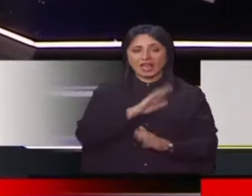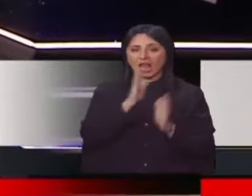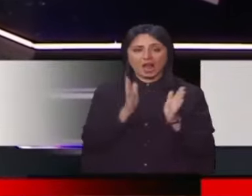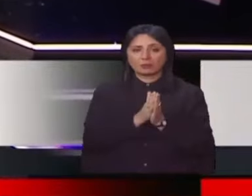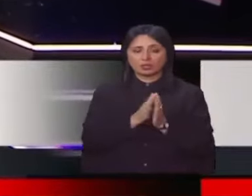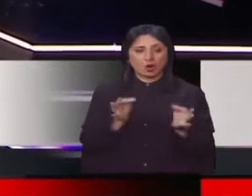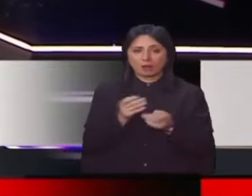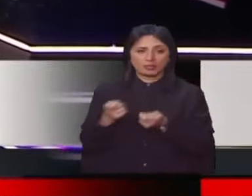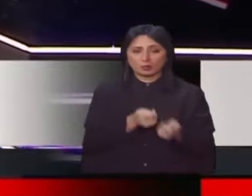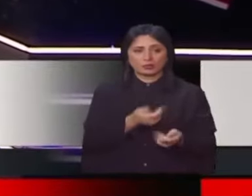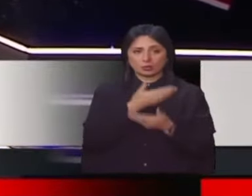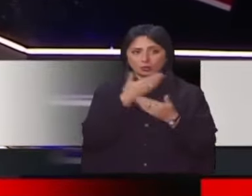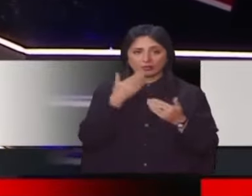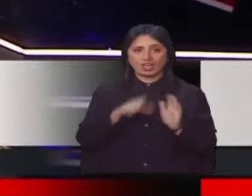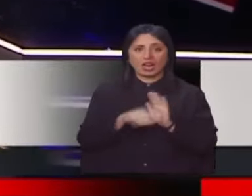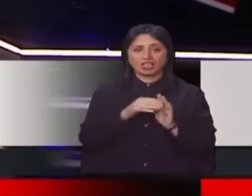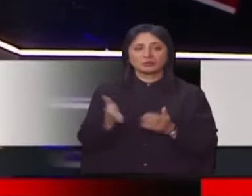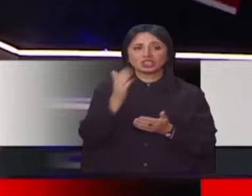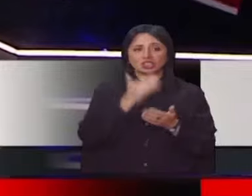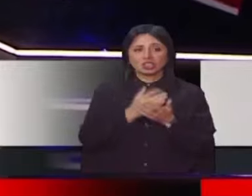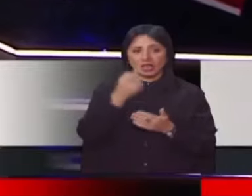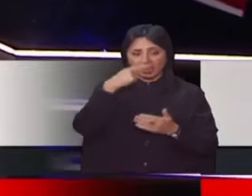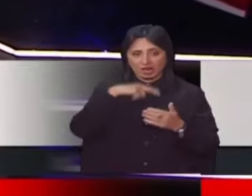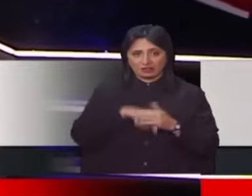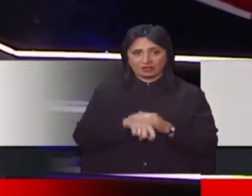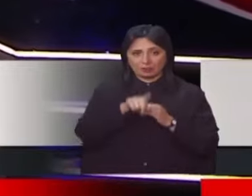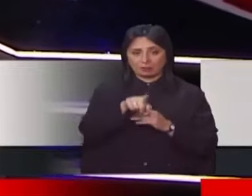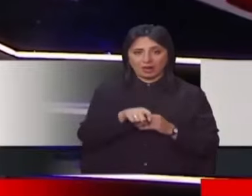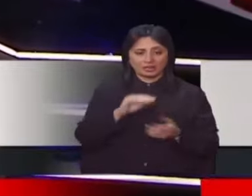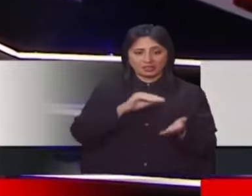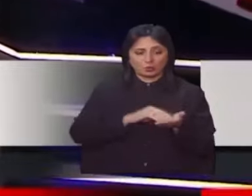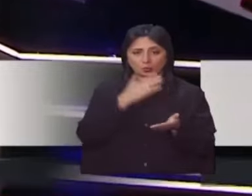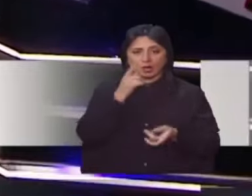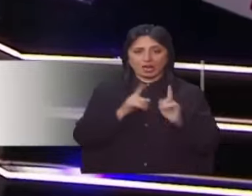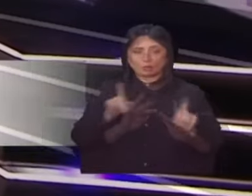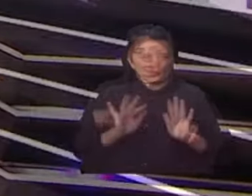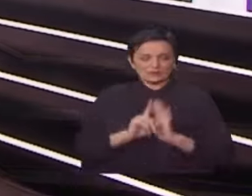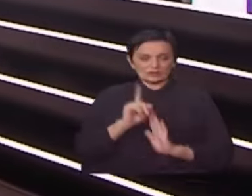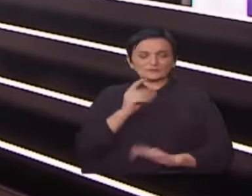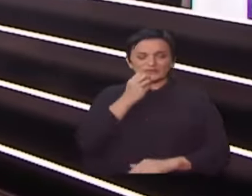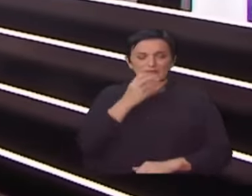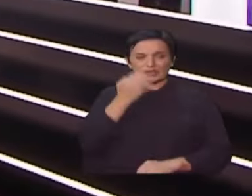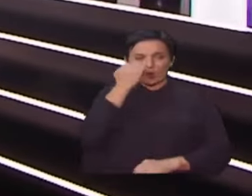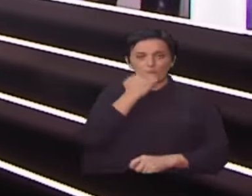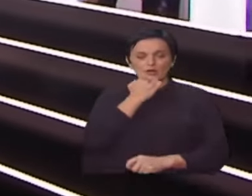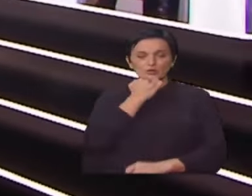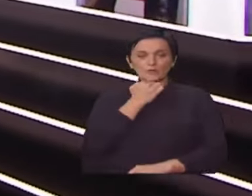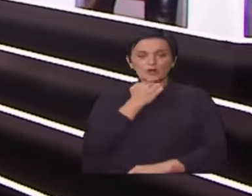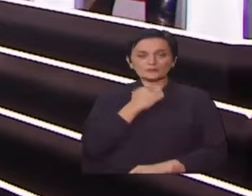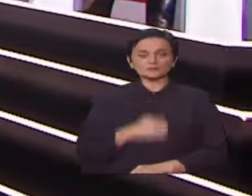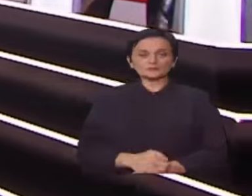აბსოლუტურად არაფრის მომტანი არაა და არჩევნების შედეგებიდან გამომდინარე, მას არც უწერია რეალობაში განხორციელება. კი ბატონო, მადლობა